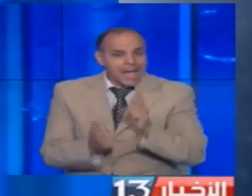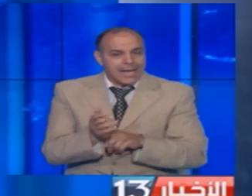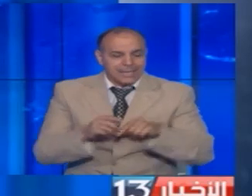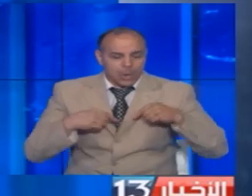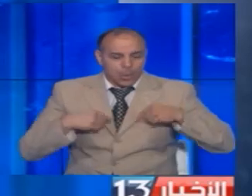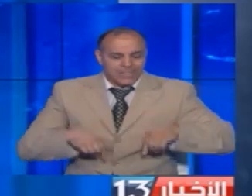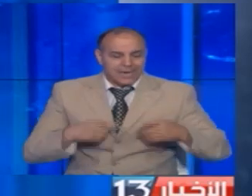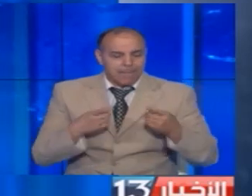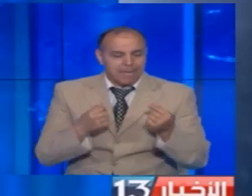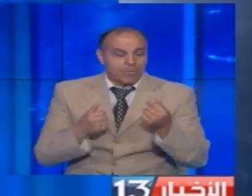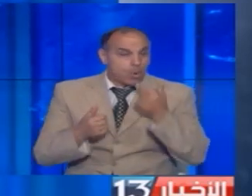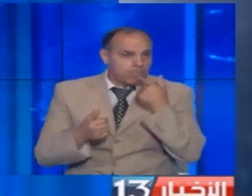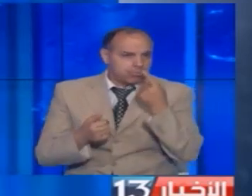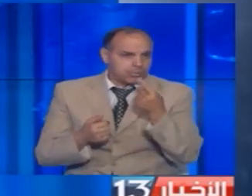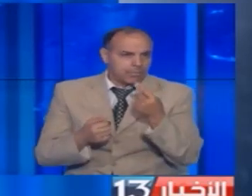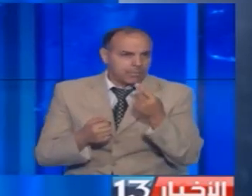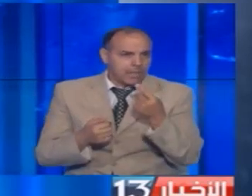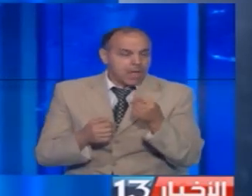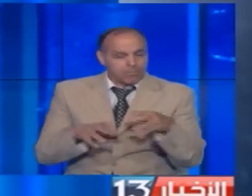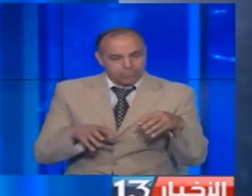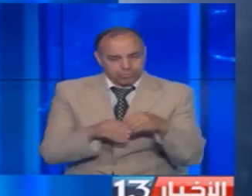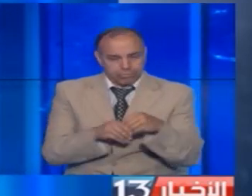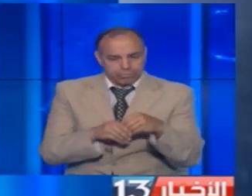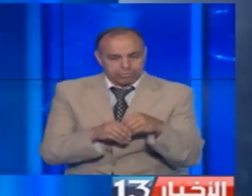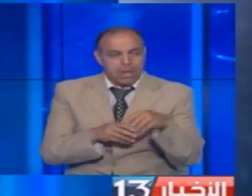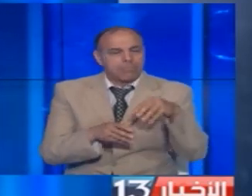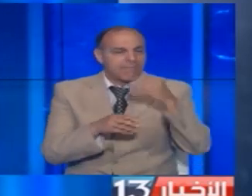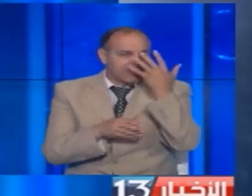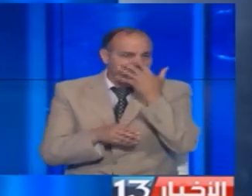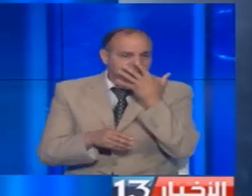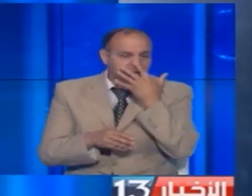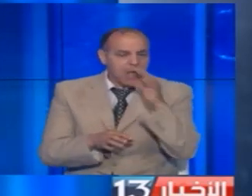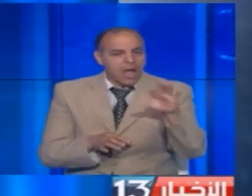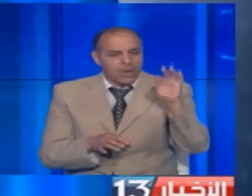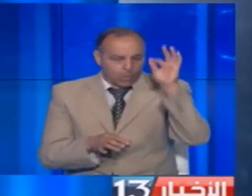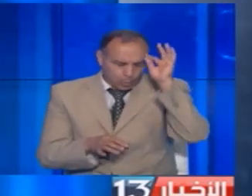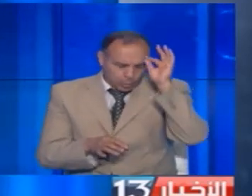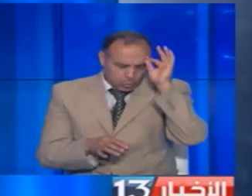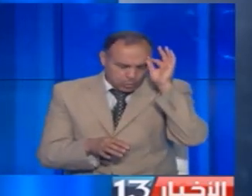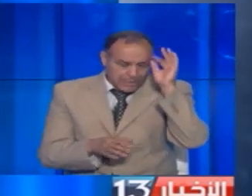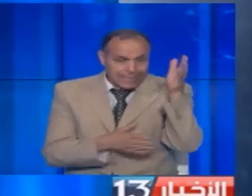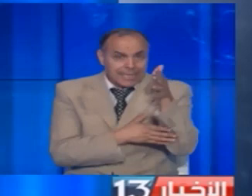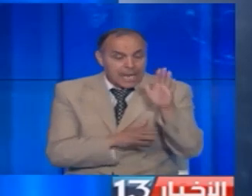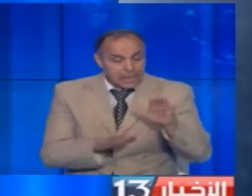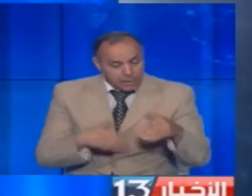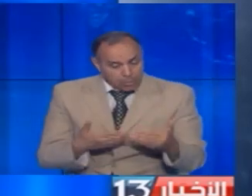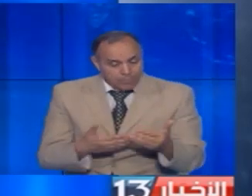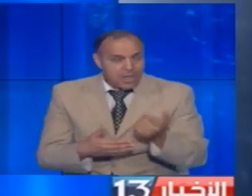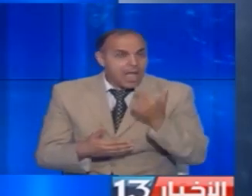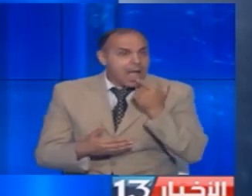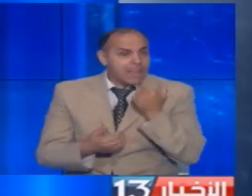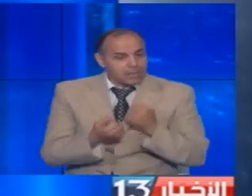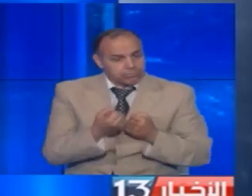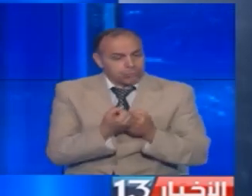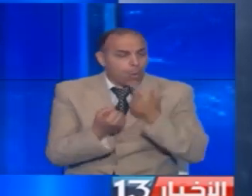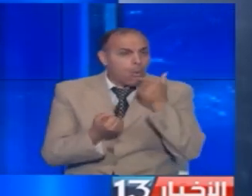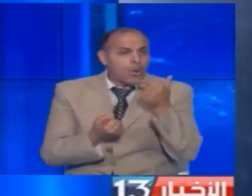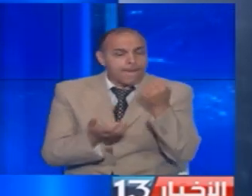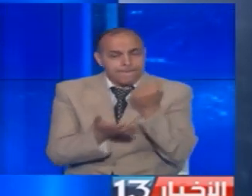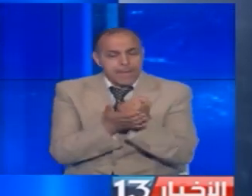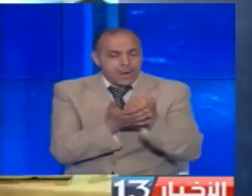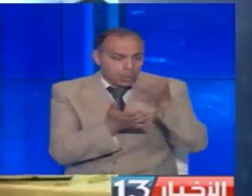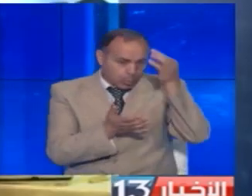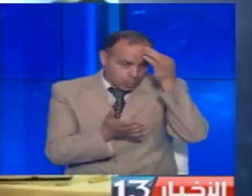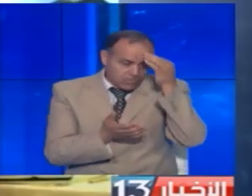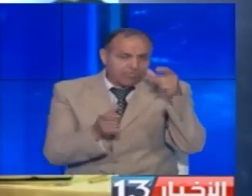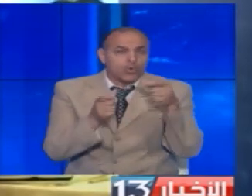وزير المالية رضا شلغوم أن الاندماج في القارة الإفريقية خيار تونس منذ الاستقلال، وأن دعم وجود البنوك التونسية